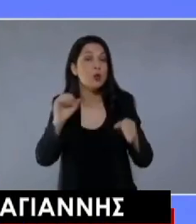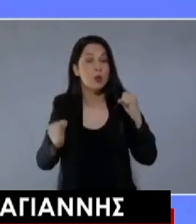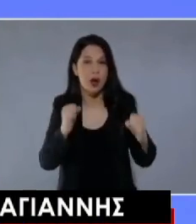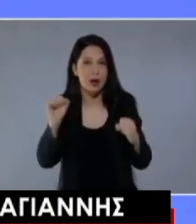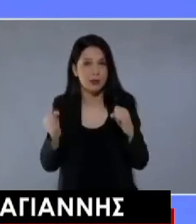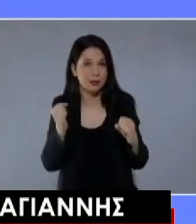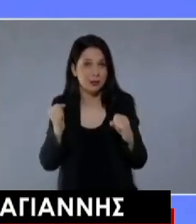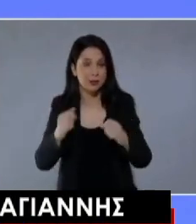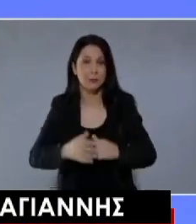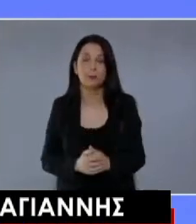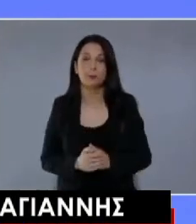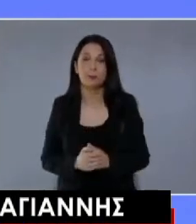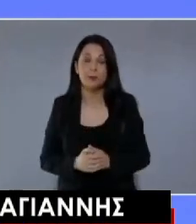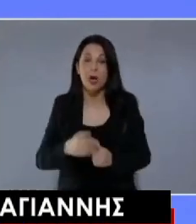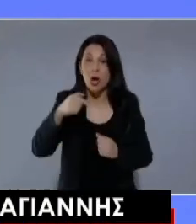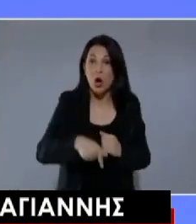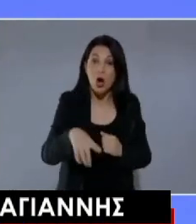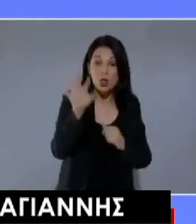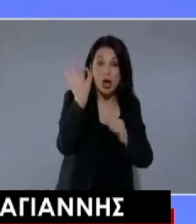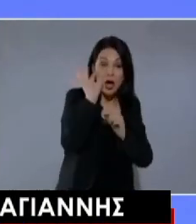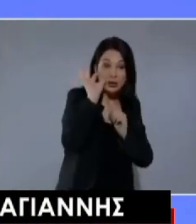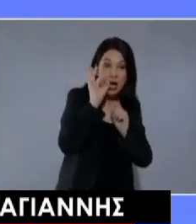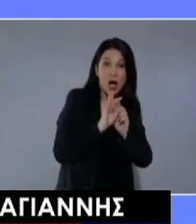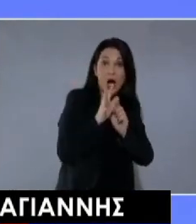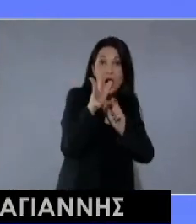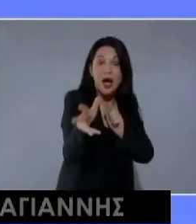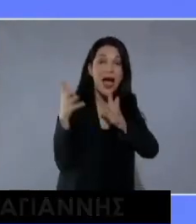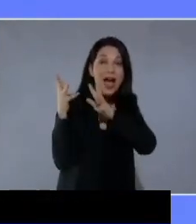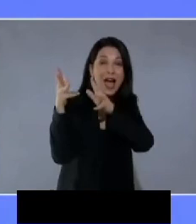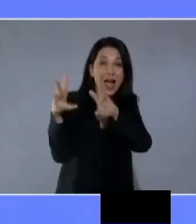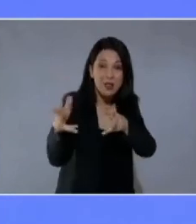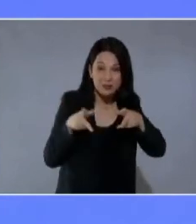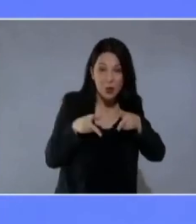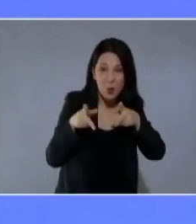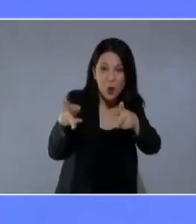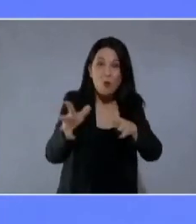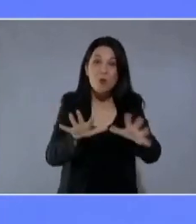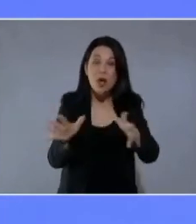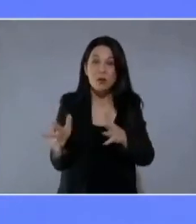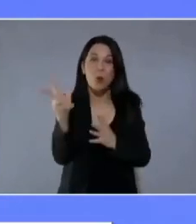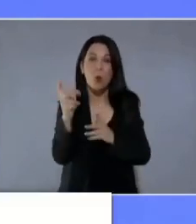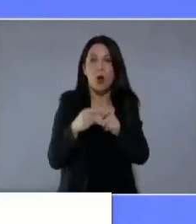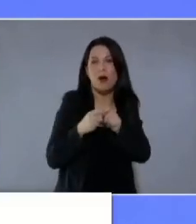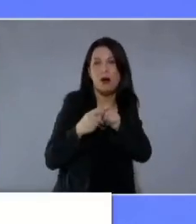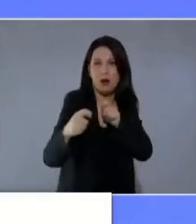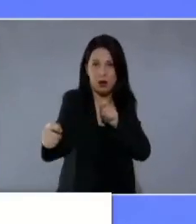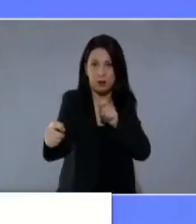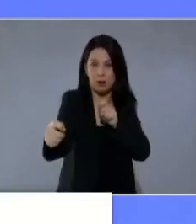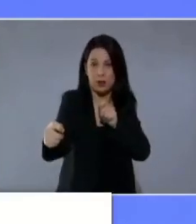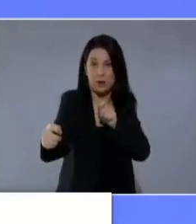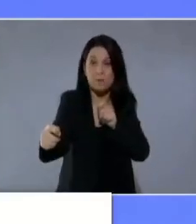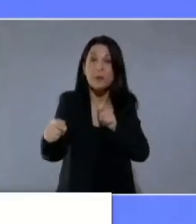οδικός άξονας Θεσσαλονίκη-Έδεσα έχει συνολικό μήκος περίπου 80 χιλιόμετρα. Αντικείμενο του έργου του